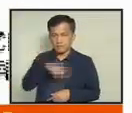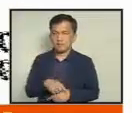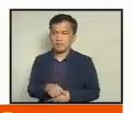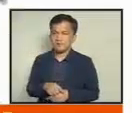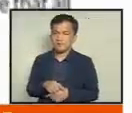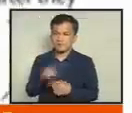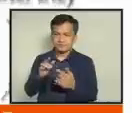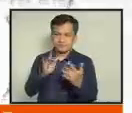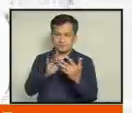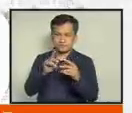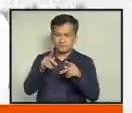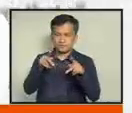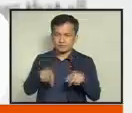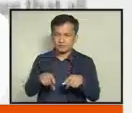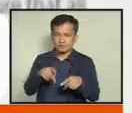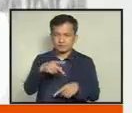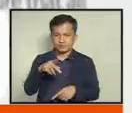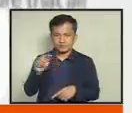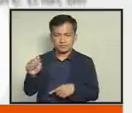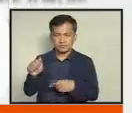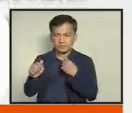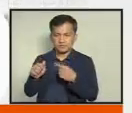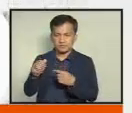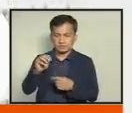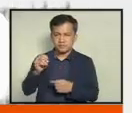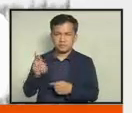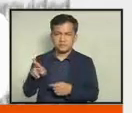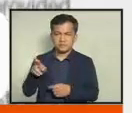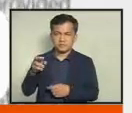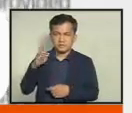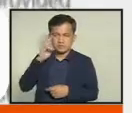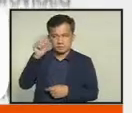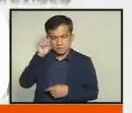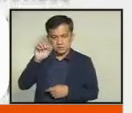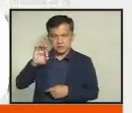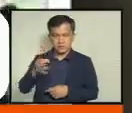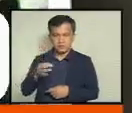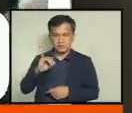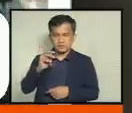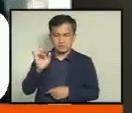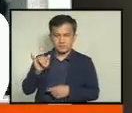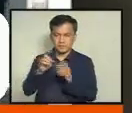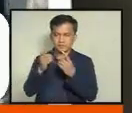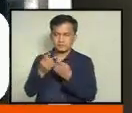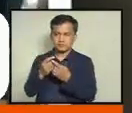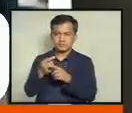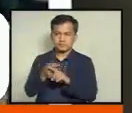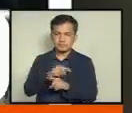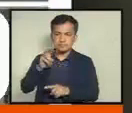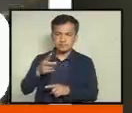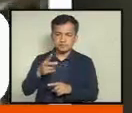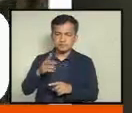na contact person sa press release ng Army si Major Ricky Anthony Aguilar ng 9th Infantry Division. Galing daw sa 2nd